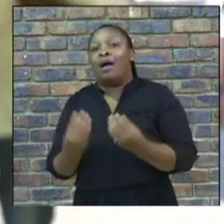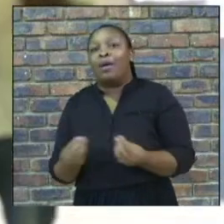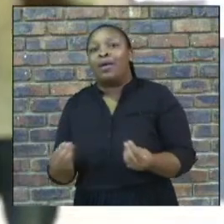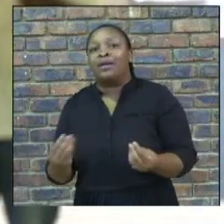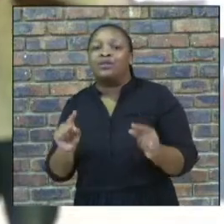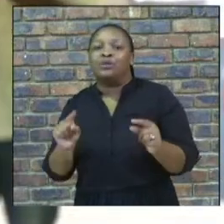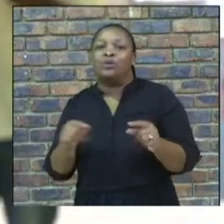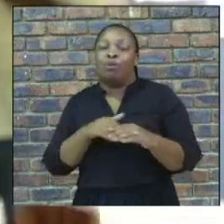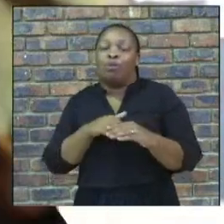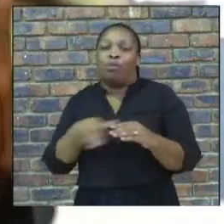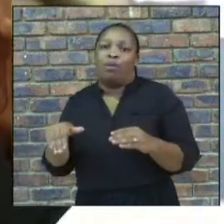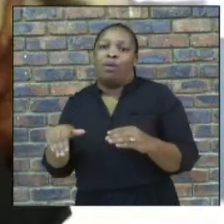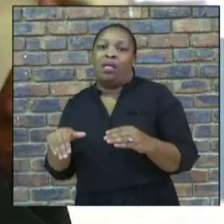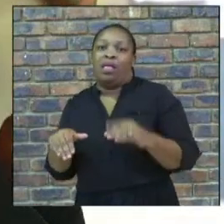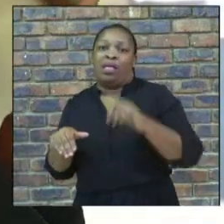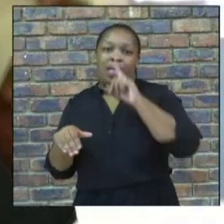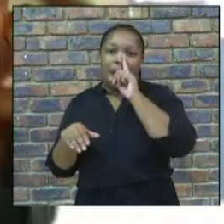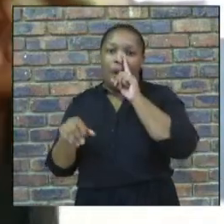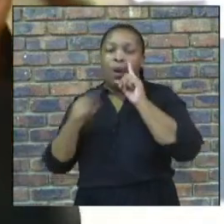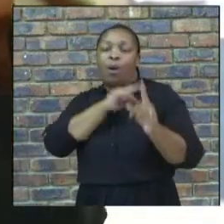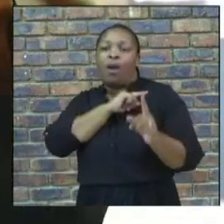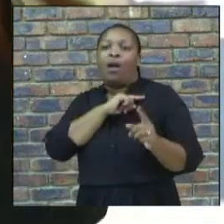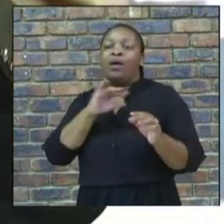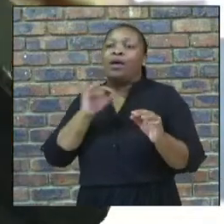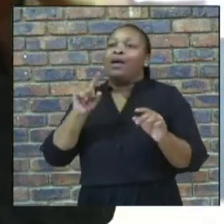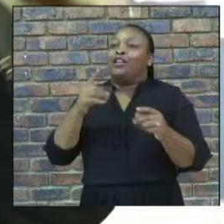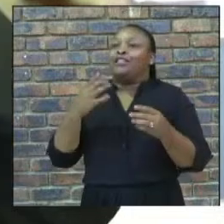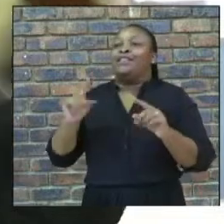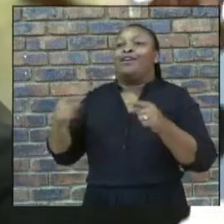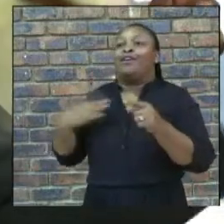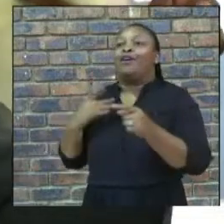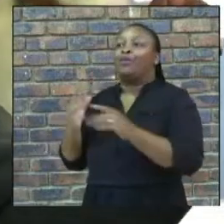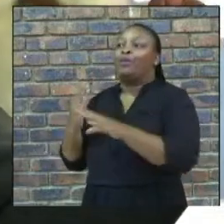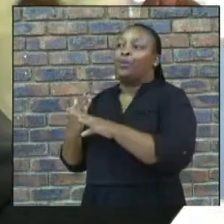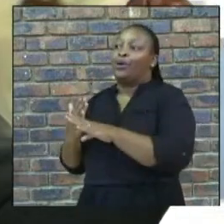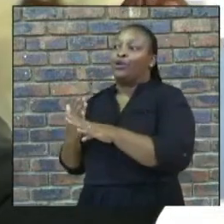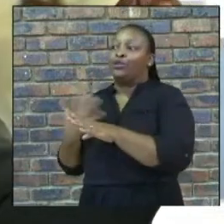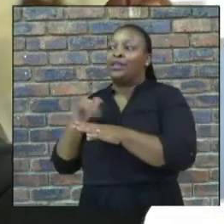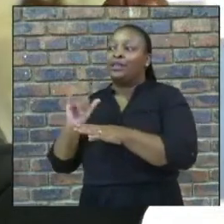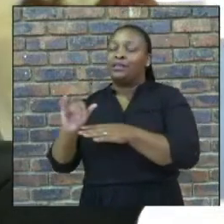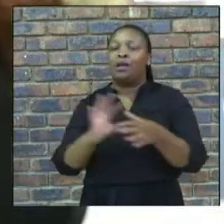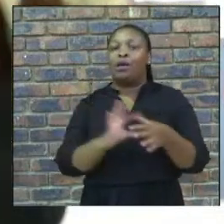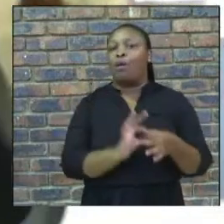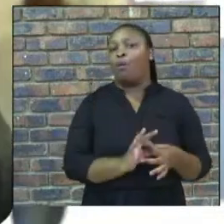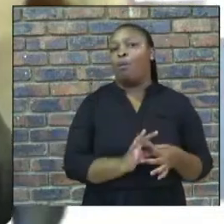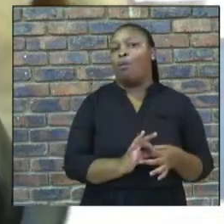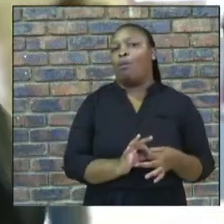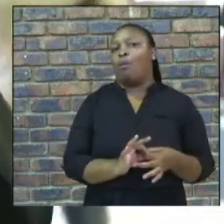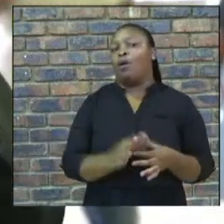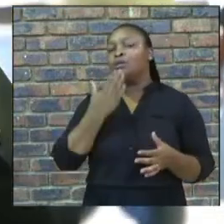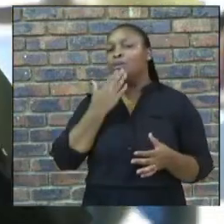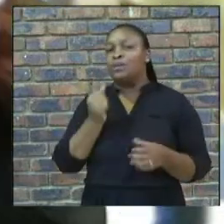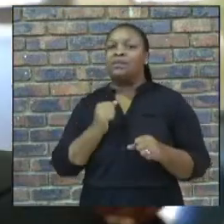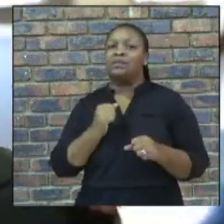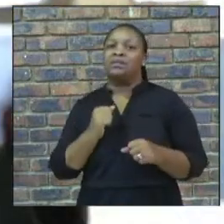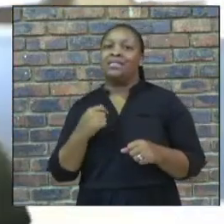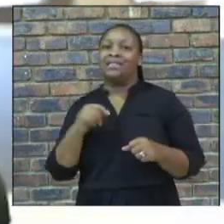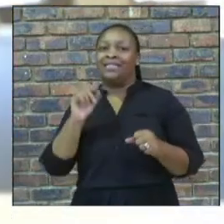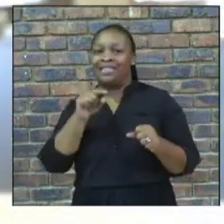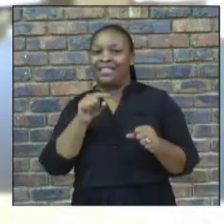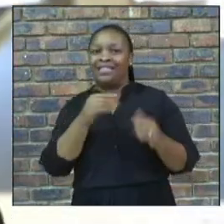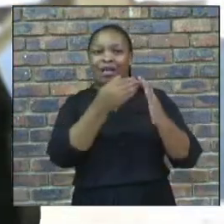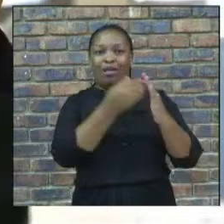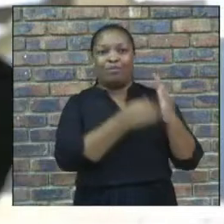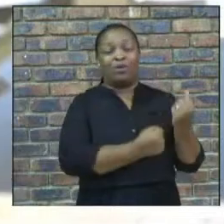ngini ngobanyana ubaba omunye ubekile wathi umthetho naso uzila. Umthetho lo siyawuvuma nje nikhamba